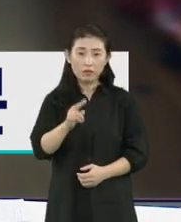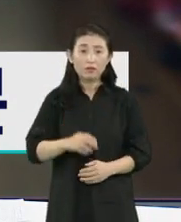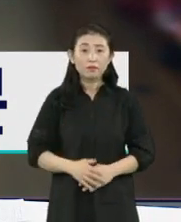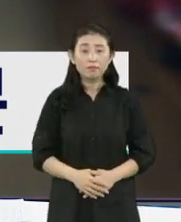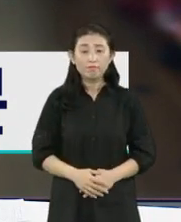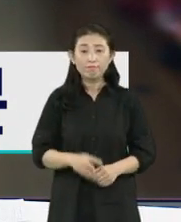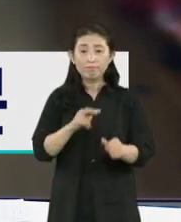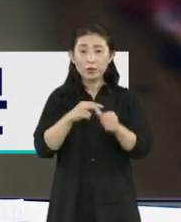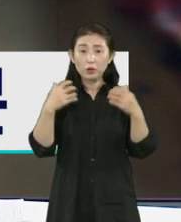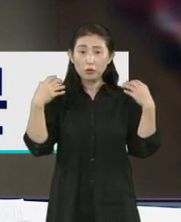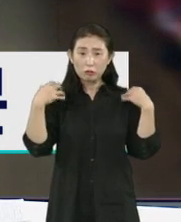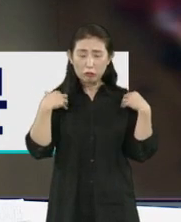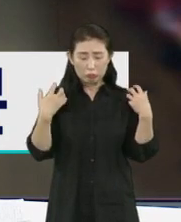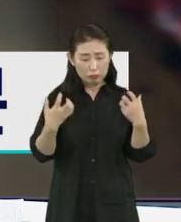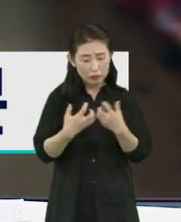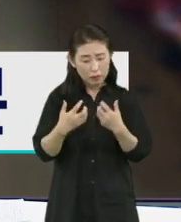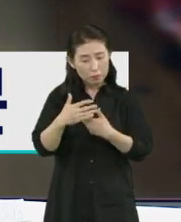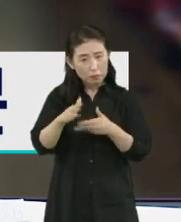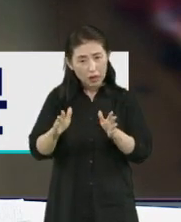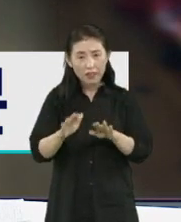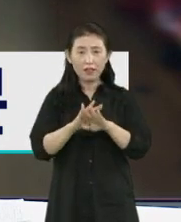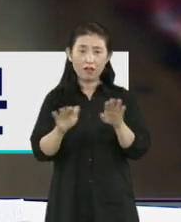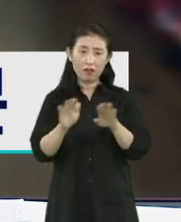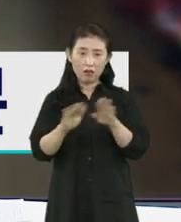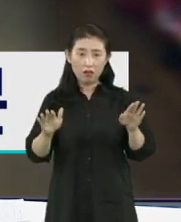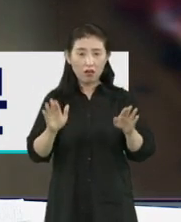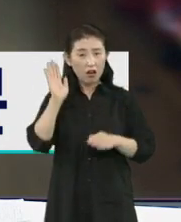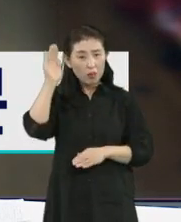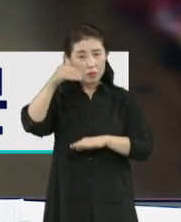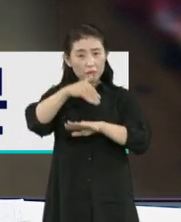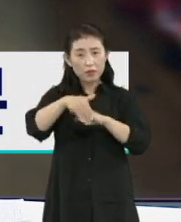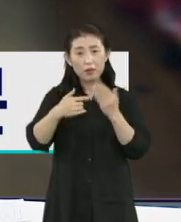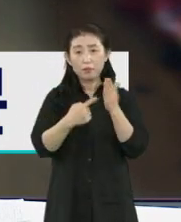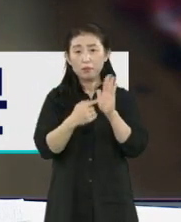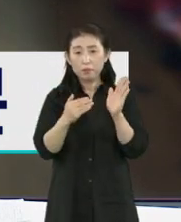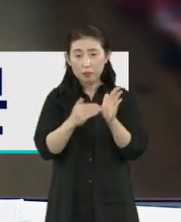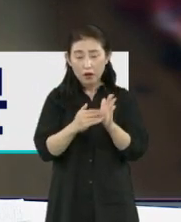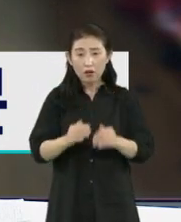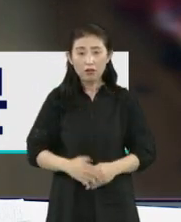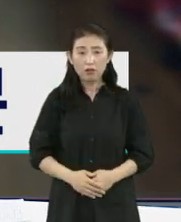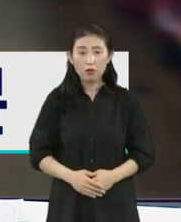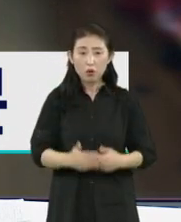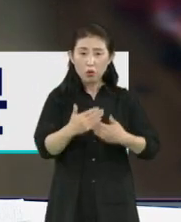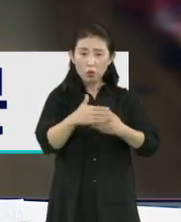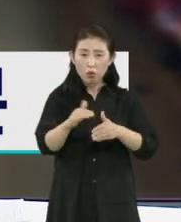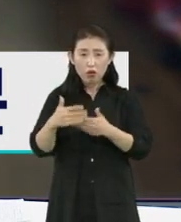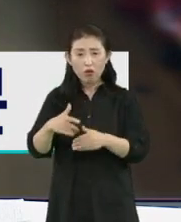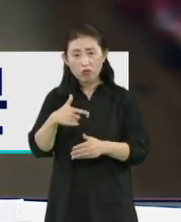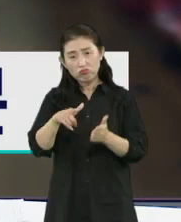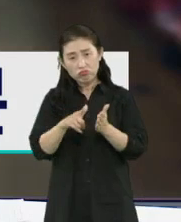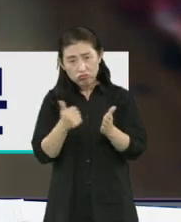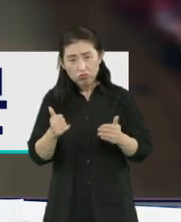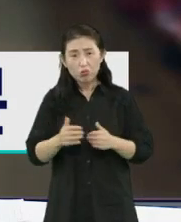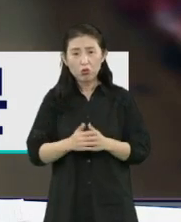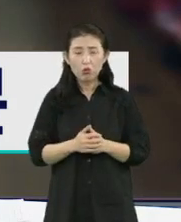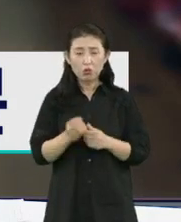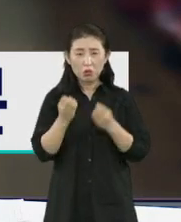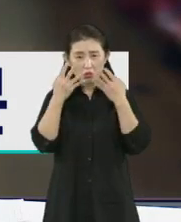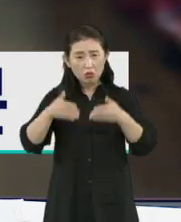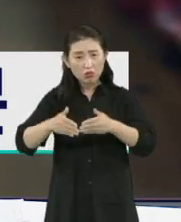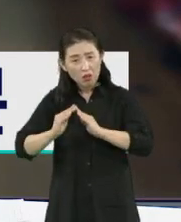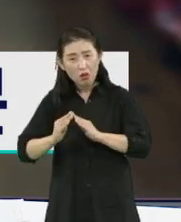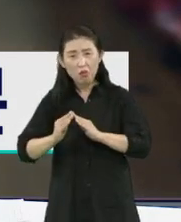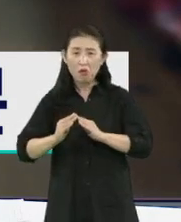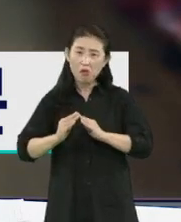심각한 상태입니다. 교육청이 과밀학급 해소를 위한 중장기 계획을 내놓았는데요. 공간 부족과 구조상 증축 불가